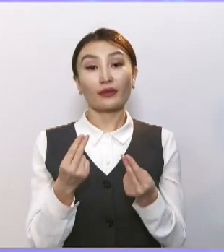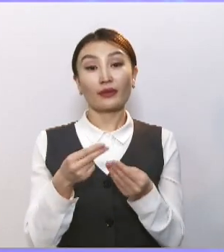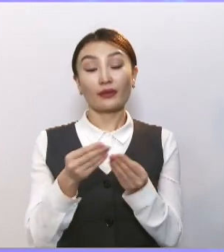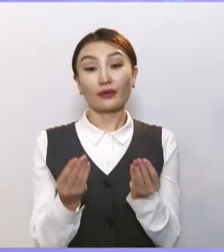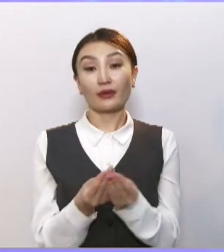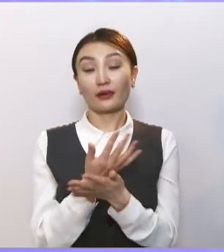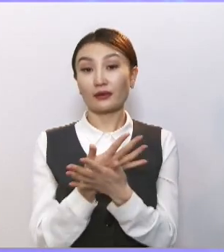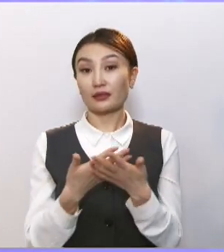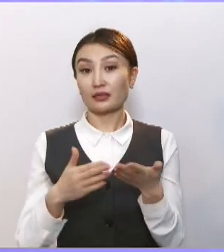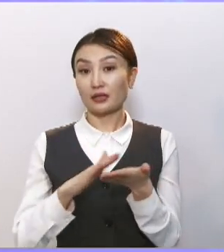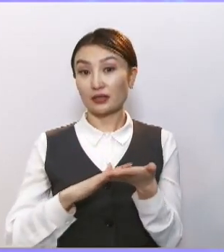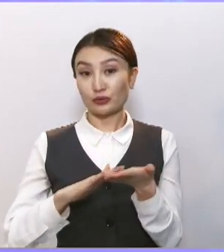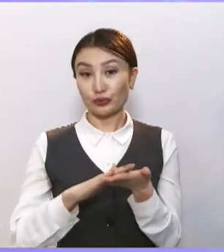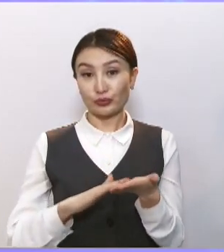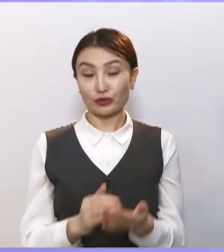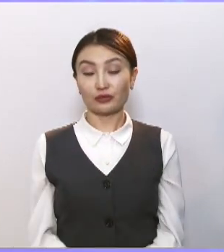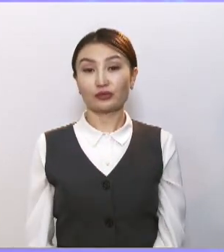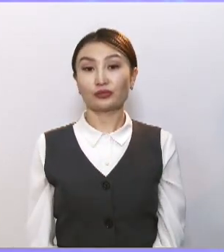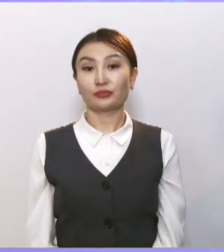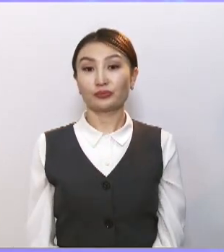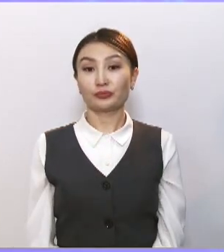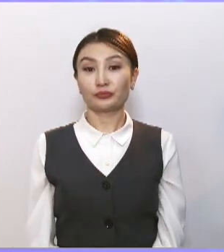Идиштерди жууймун.